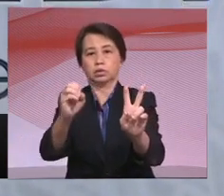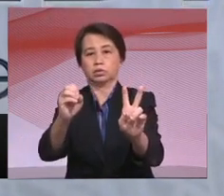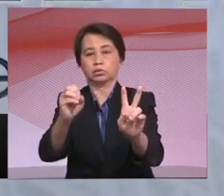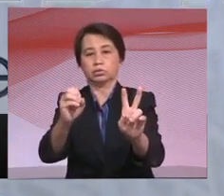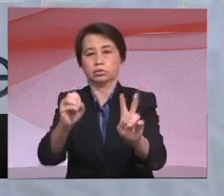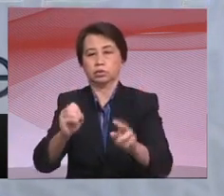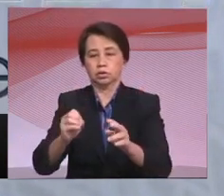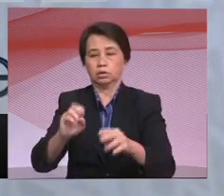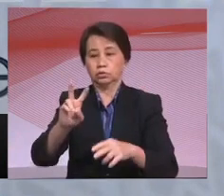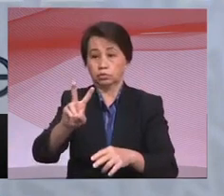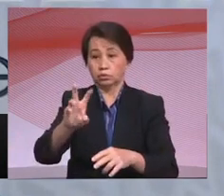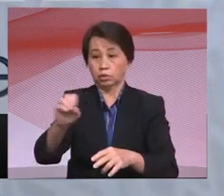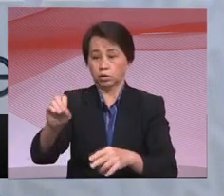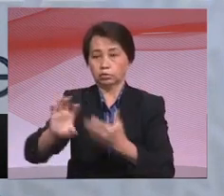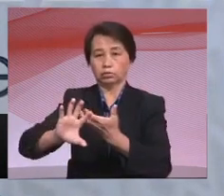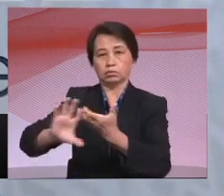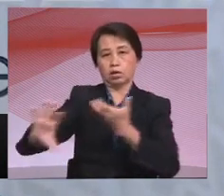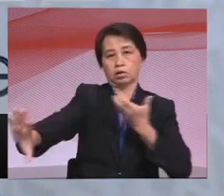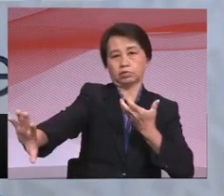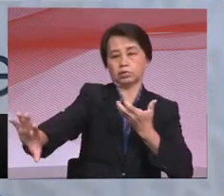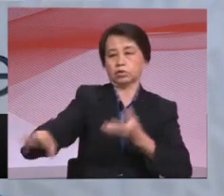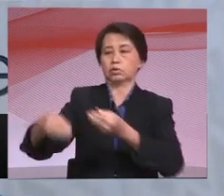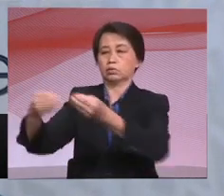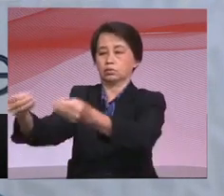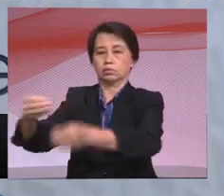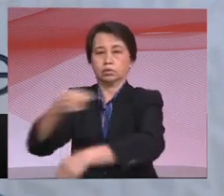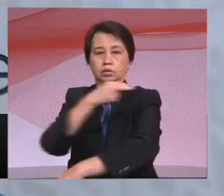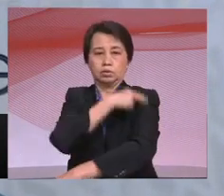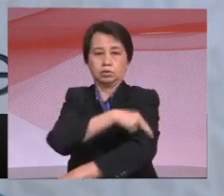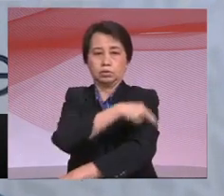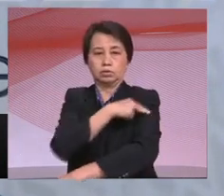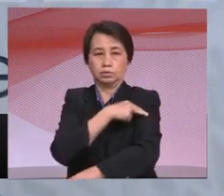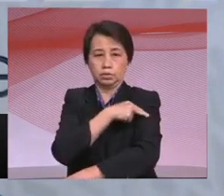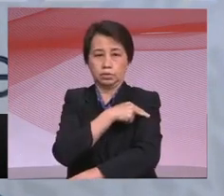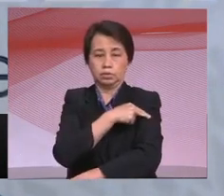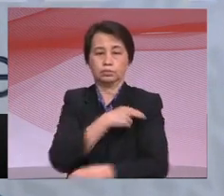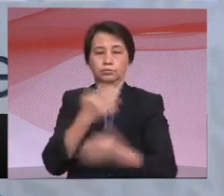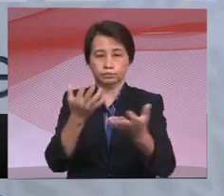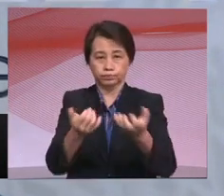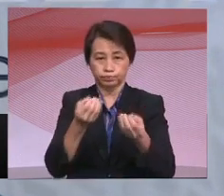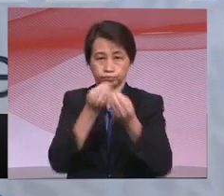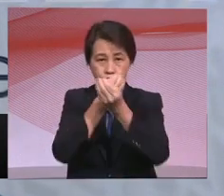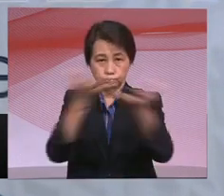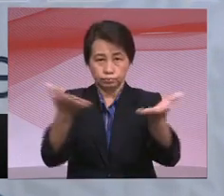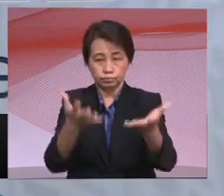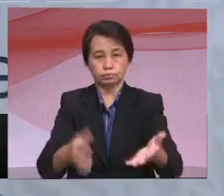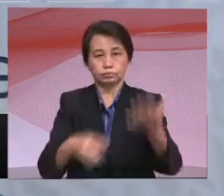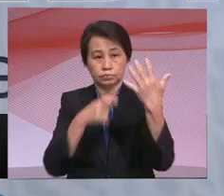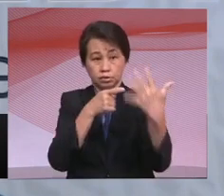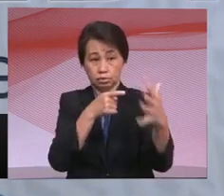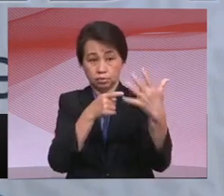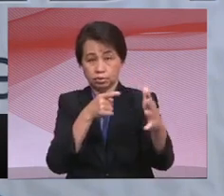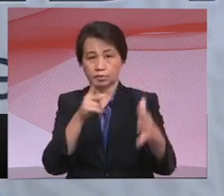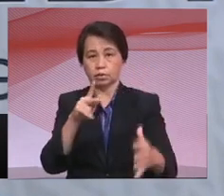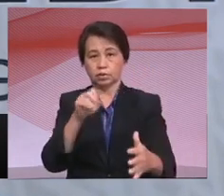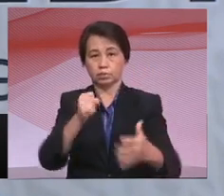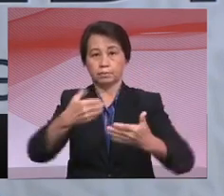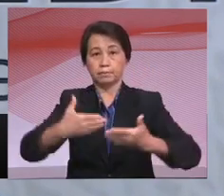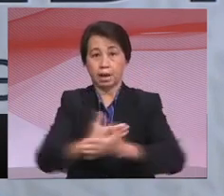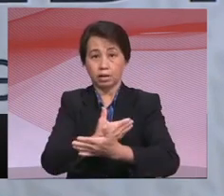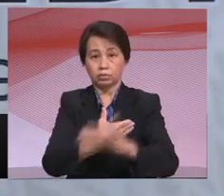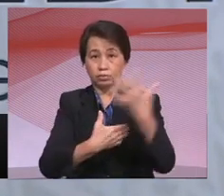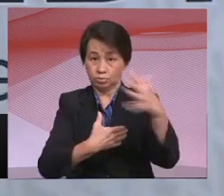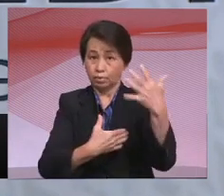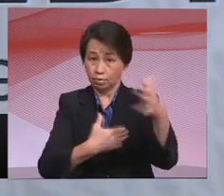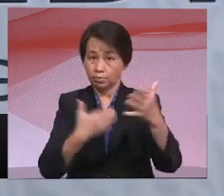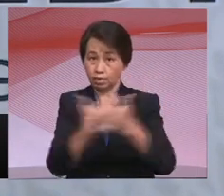dan mereka telah diasingkan dan diberi rawatan di hospital. Ingin dimaklumkan, daripada 15 kes baru yang dilaporkan pada hari